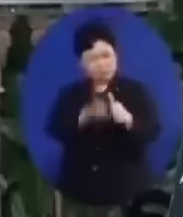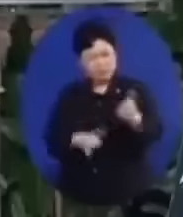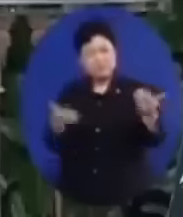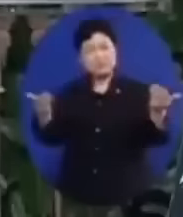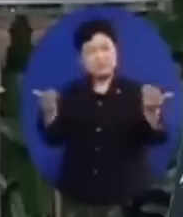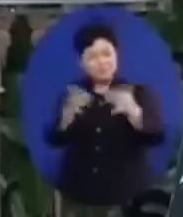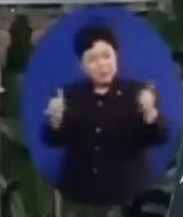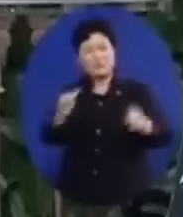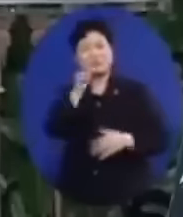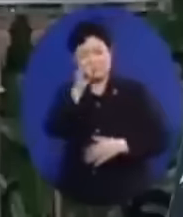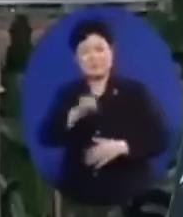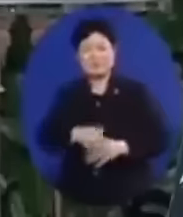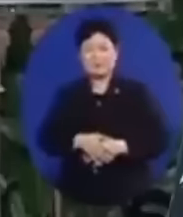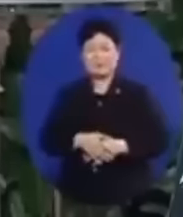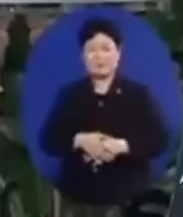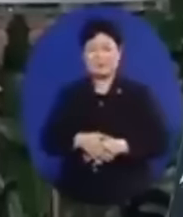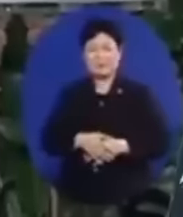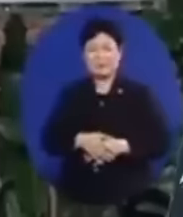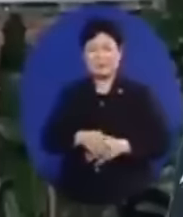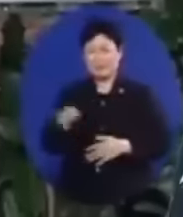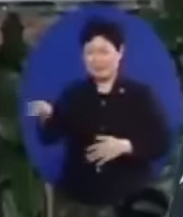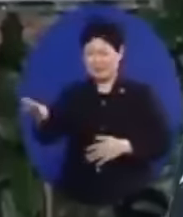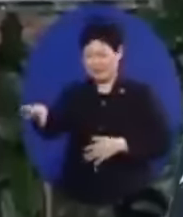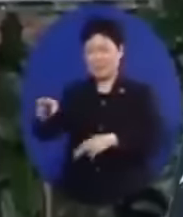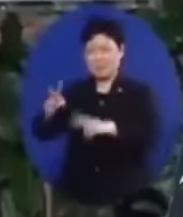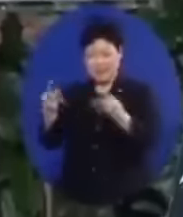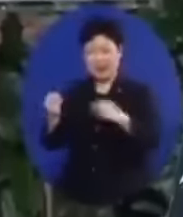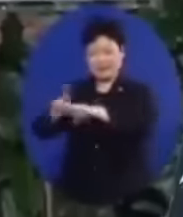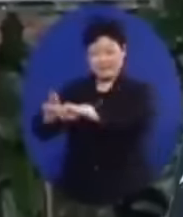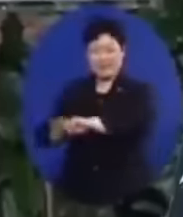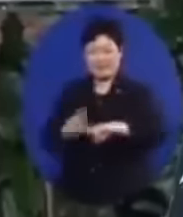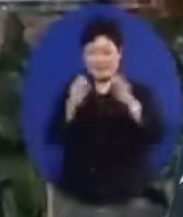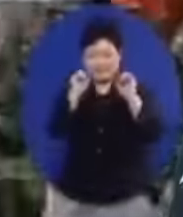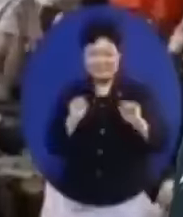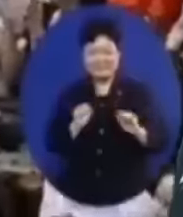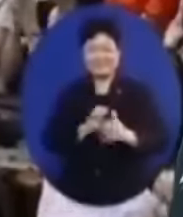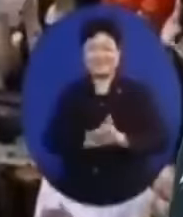있어요. 여기도 많이 앉아있어요.